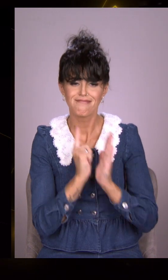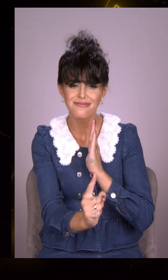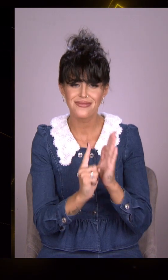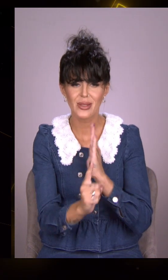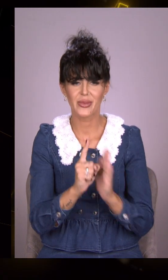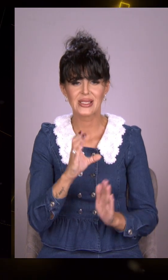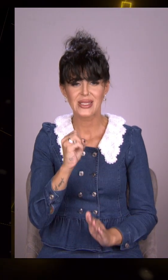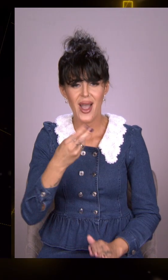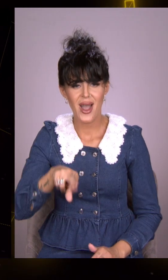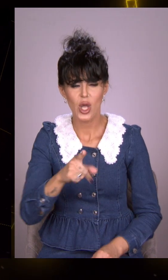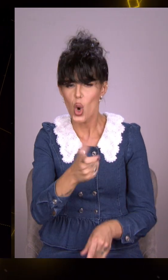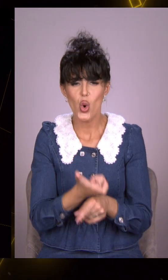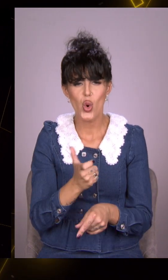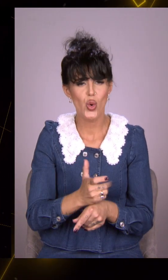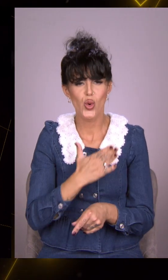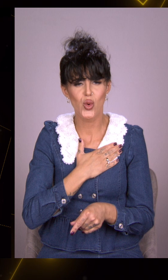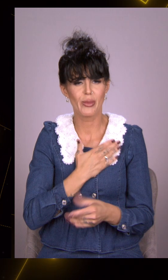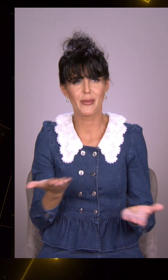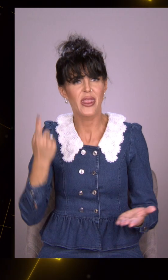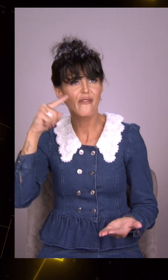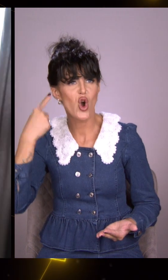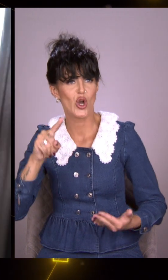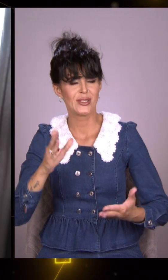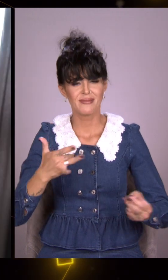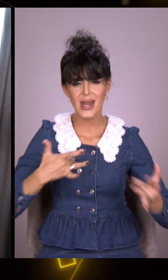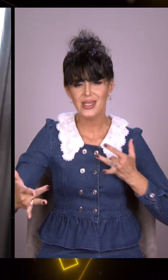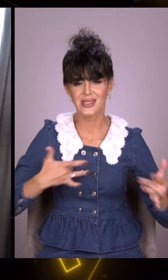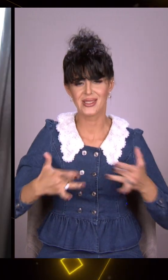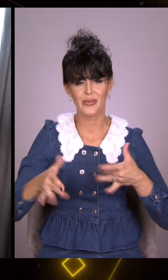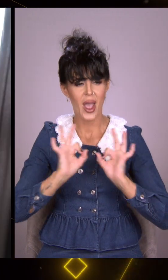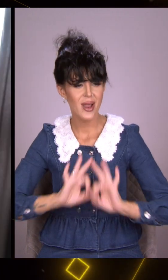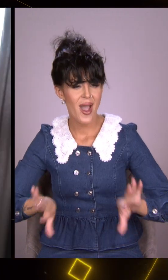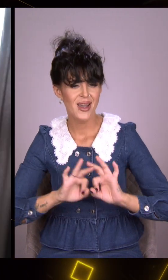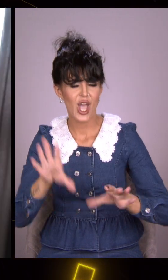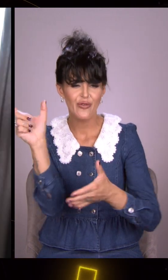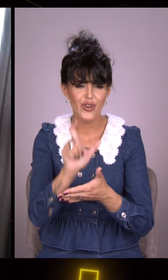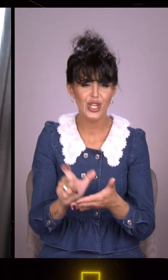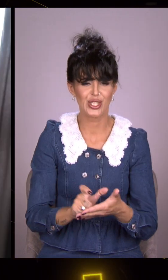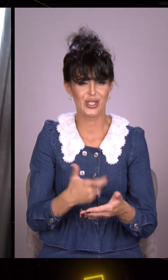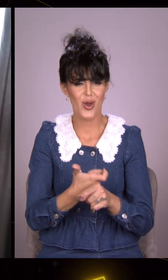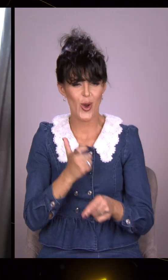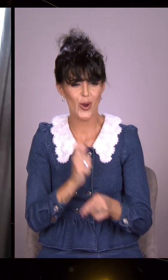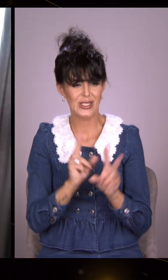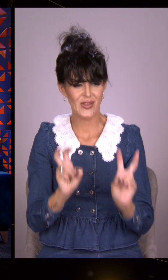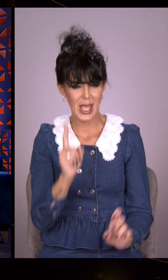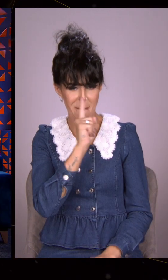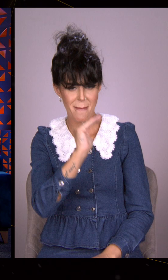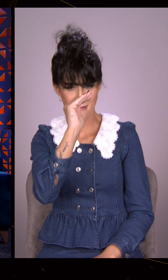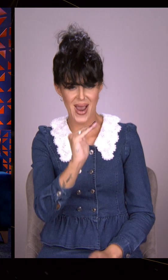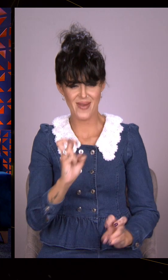артистичний. От як він розповідав ті вірші, завжди з душею. От він такий артистичний був. Як казав, маленький артист уже